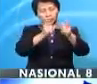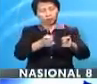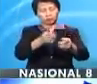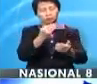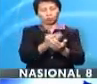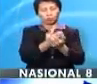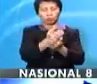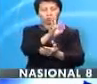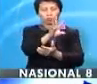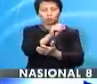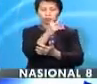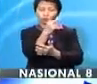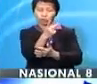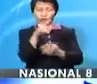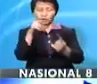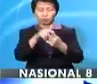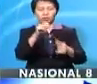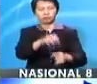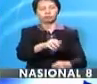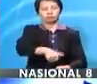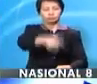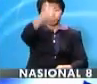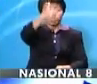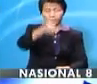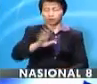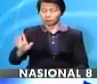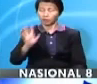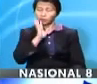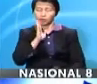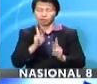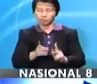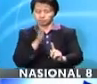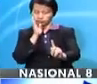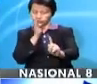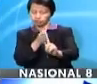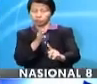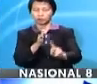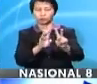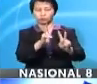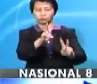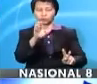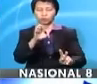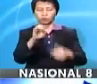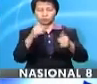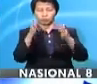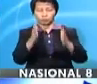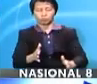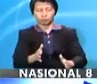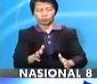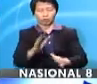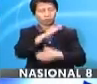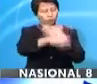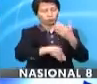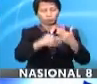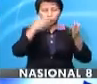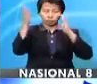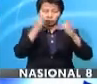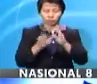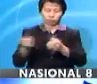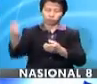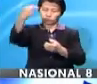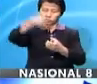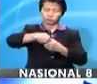tunai RM40,000 kepada para pemenang. Dan berkata pihaknya mensasarkan lebih 200 pemain golf amatur seluruh negara